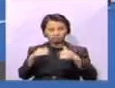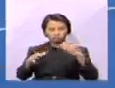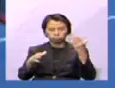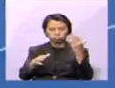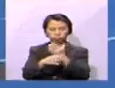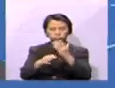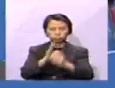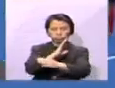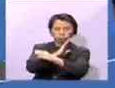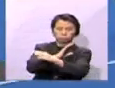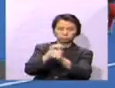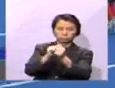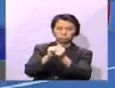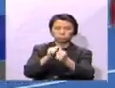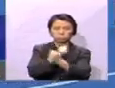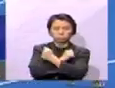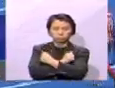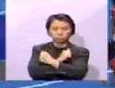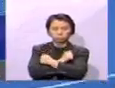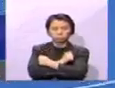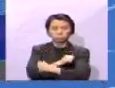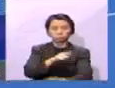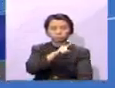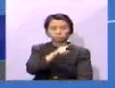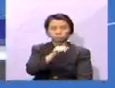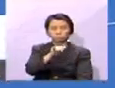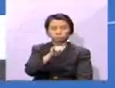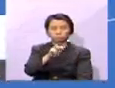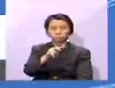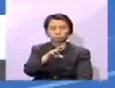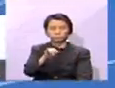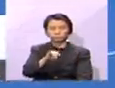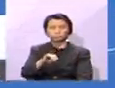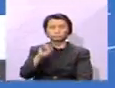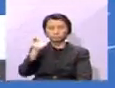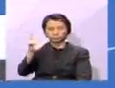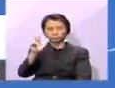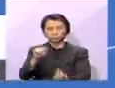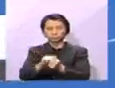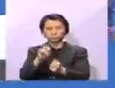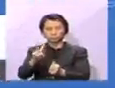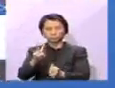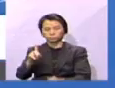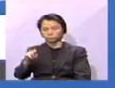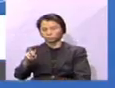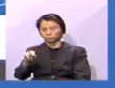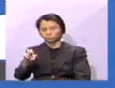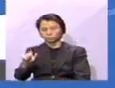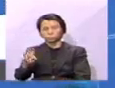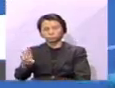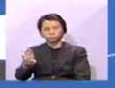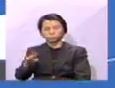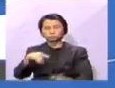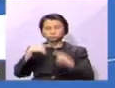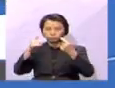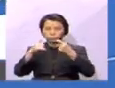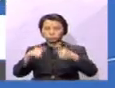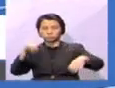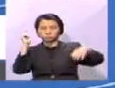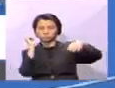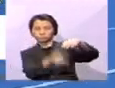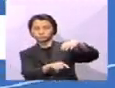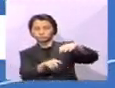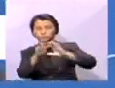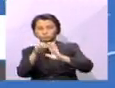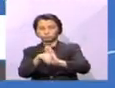berjaya dipatahkan penjaga gol Mohamad zainis pada suku kedua tnb akhirnya berjaya memecah kebuntuan